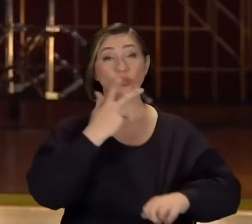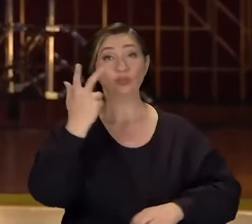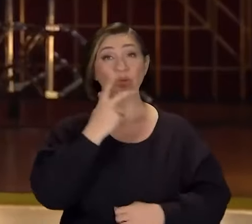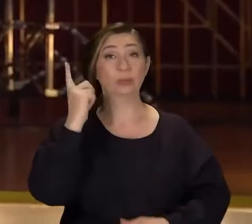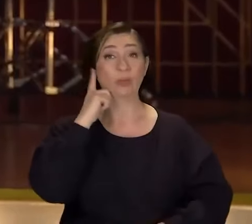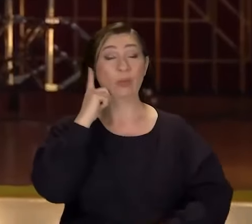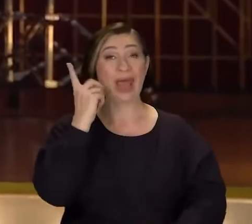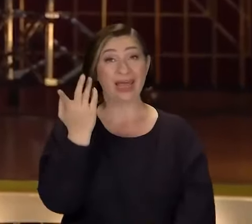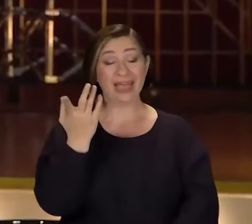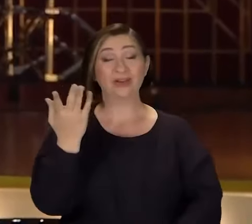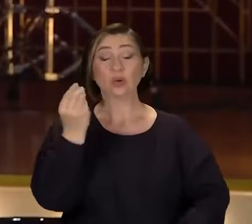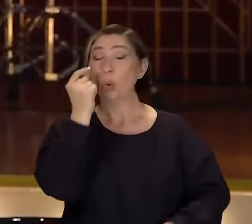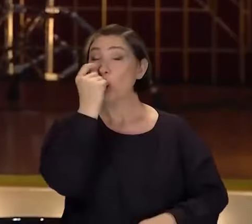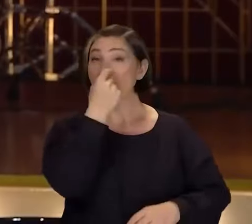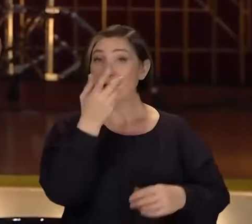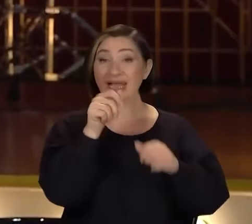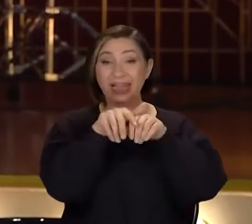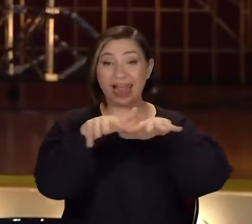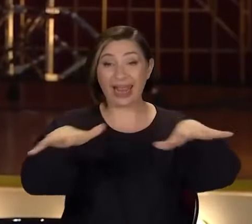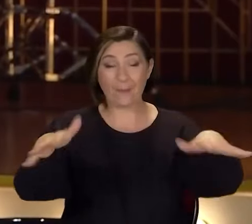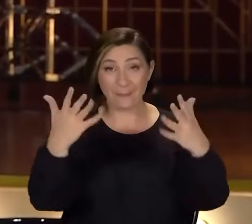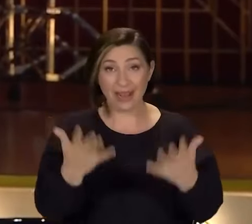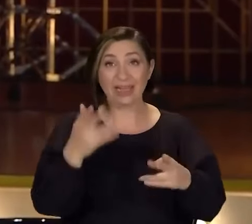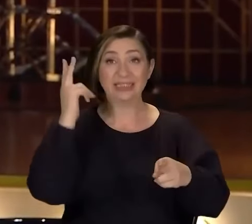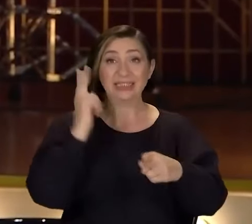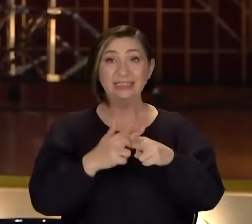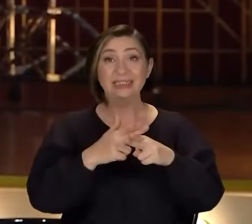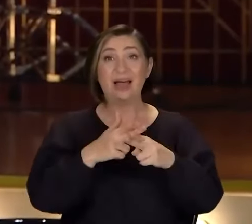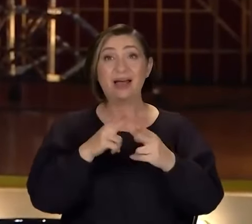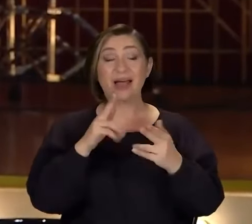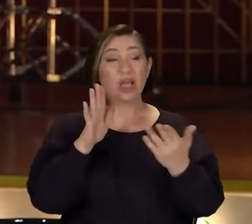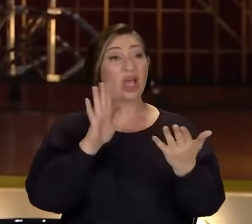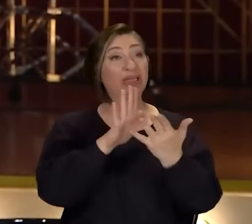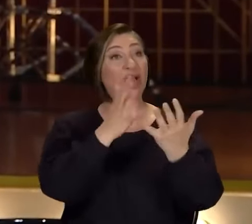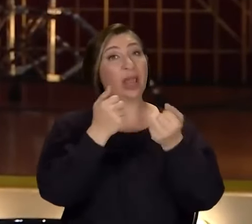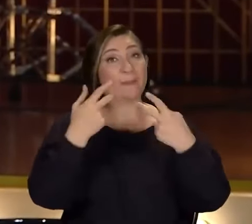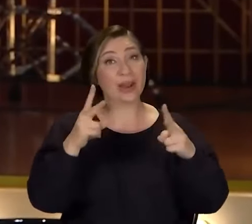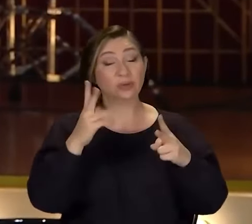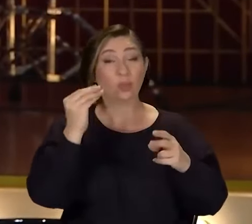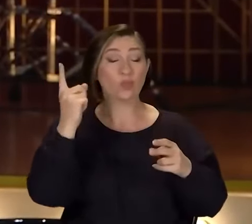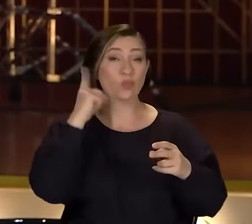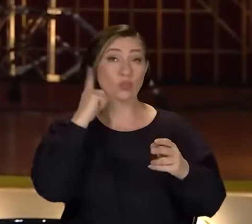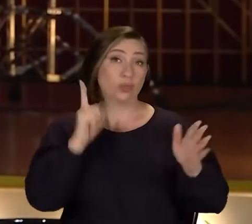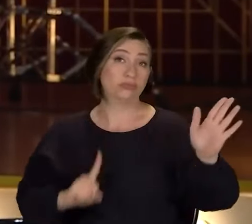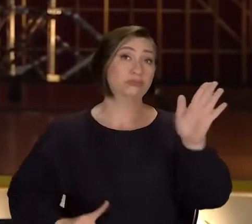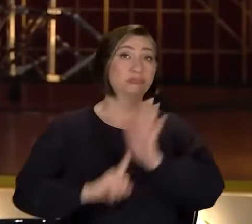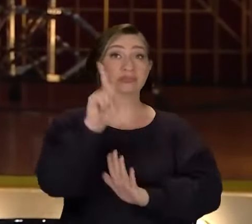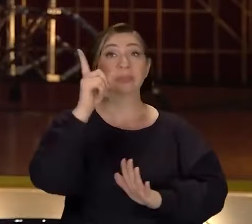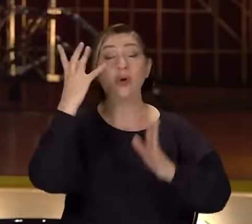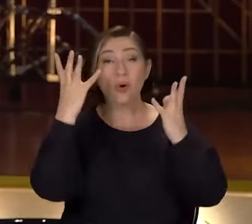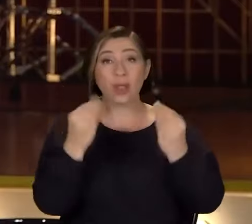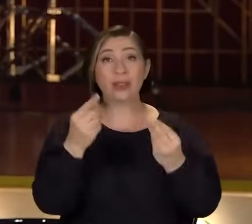müzik popüler ve çok kolay yayılabilen, hızla karşılığını bulabilen ve büyük şöhret vaat eden